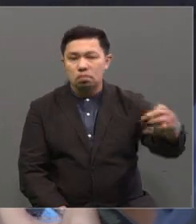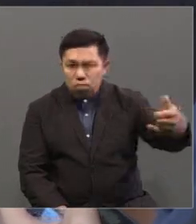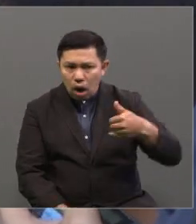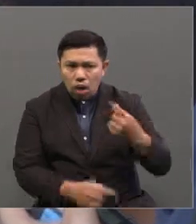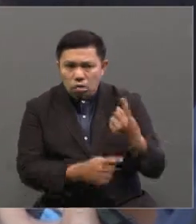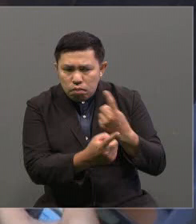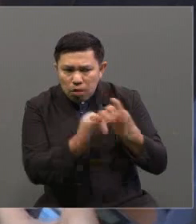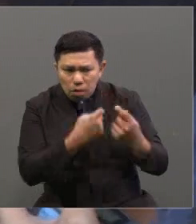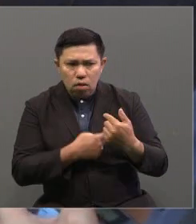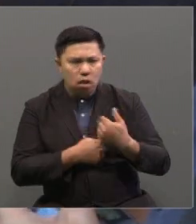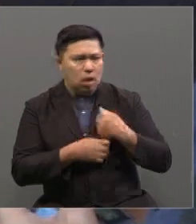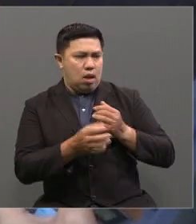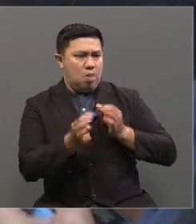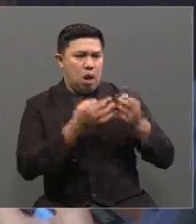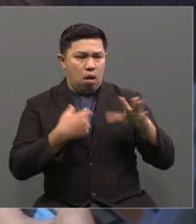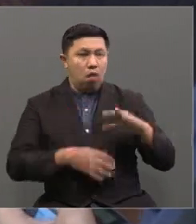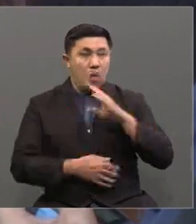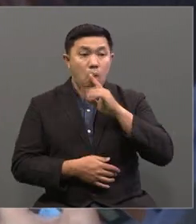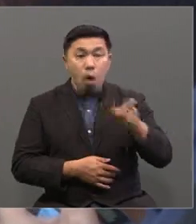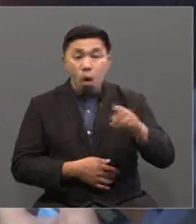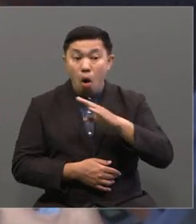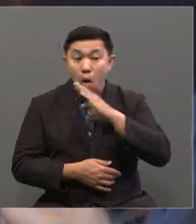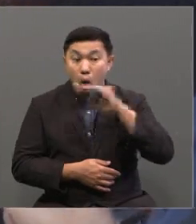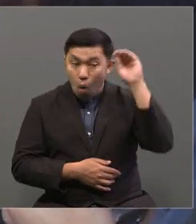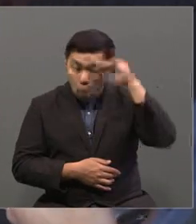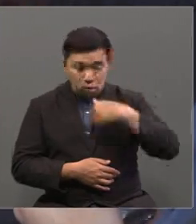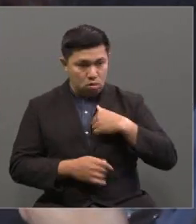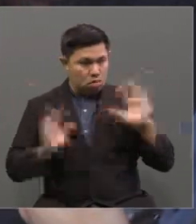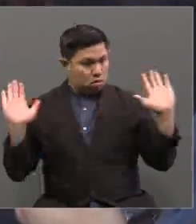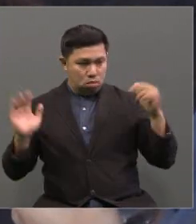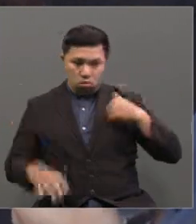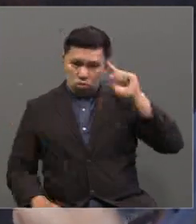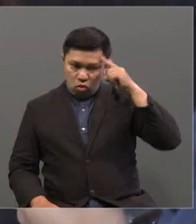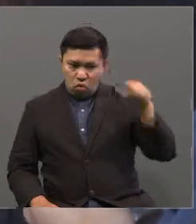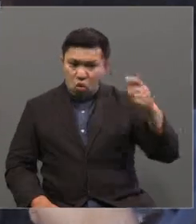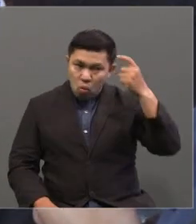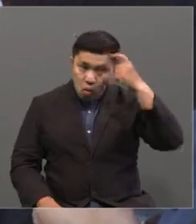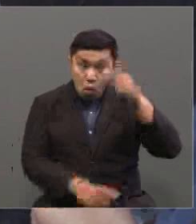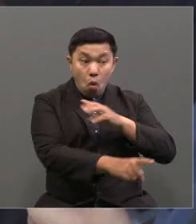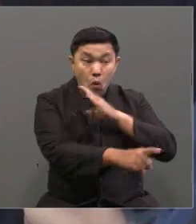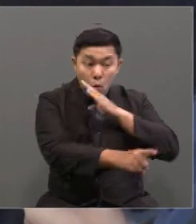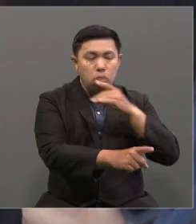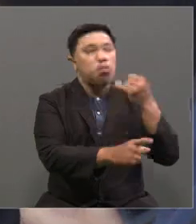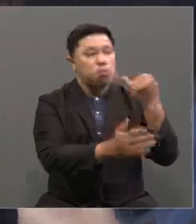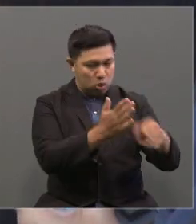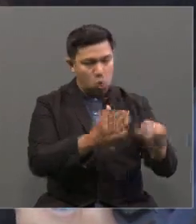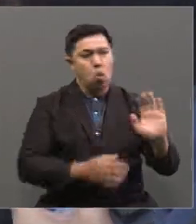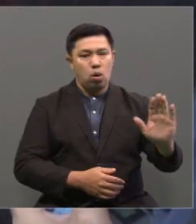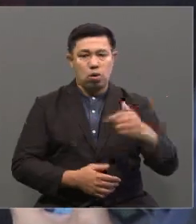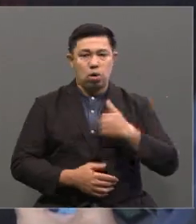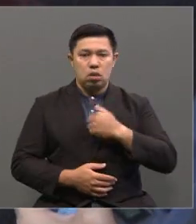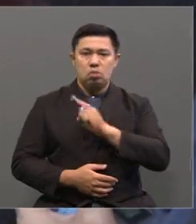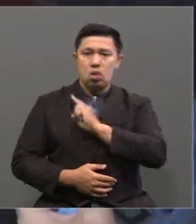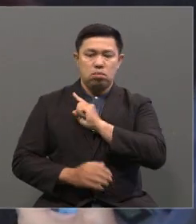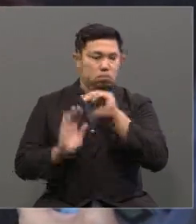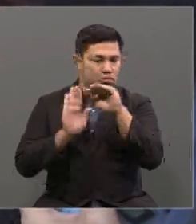ทนายเคยบอกแล้วไงคะว่าแม้ว่าใครก็ตามโกหกทนายไม่ได้อยู่ด้วยคุณโกหกคุณก็รับผิดไปเท่านั้นเองแต่เราทำตามหน้